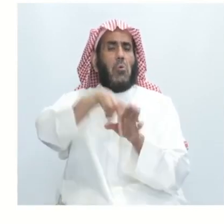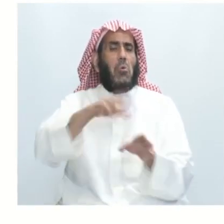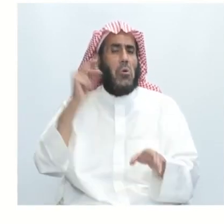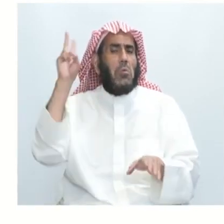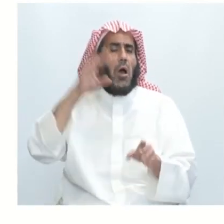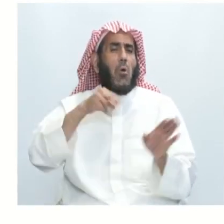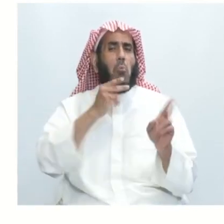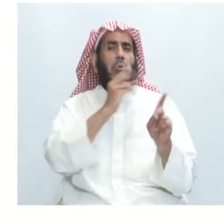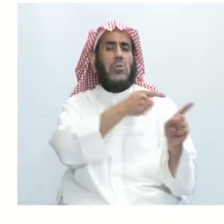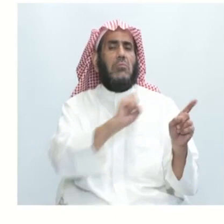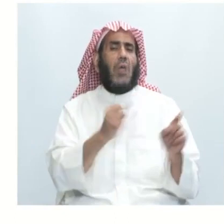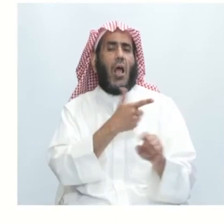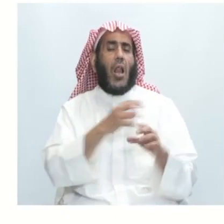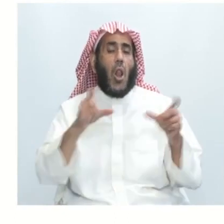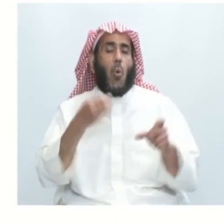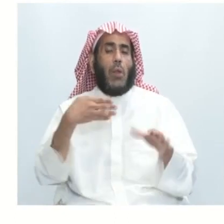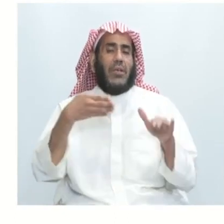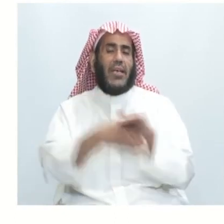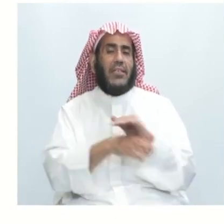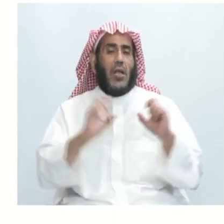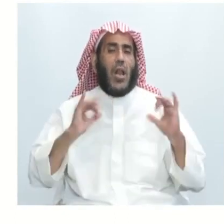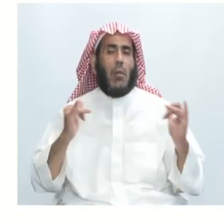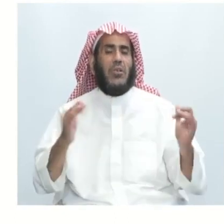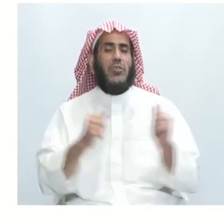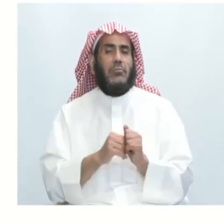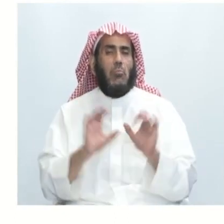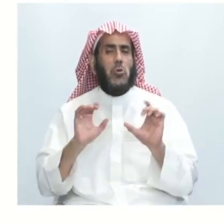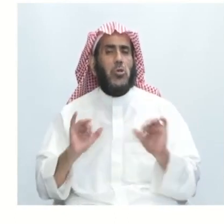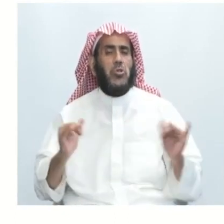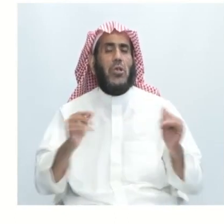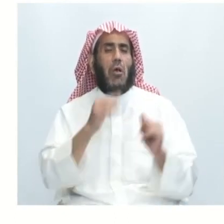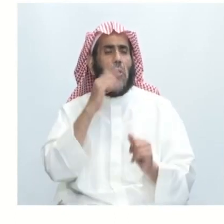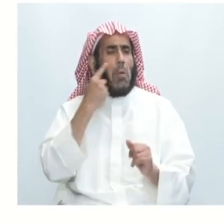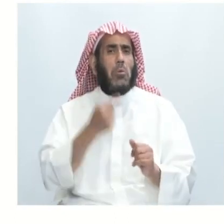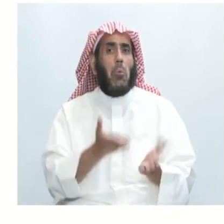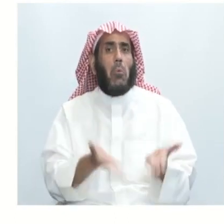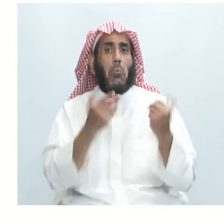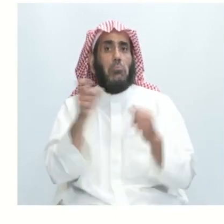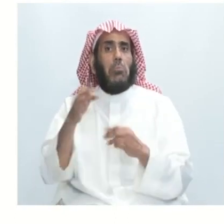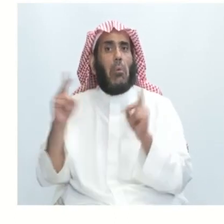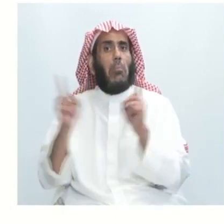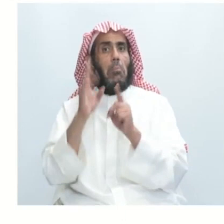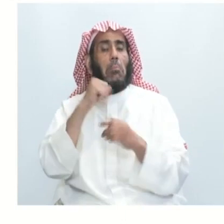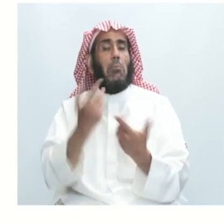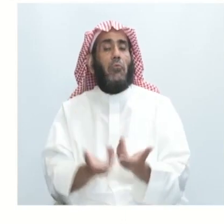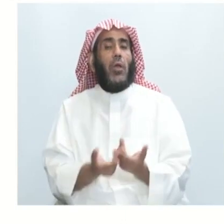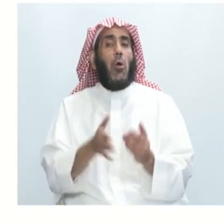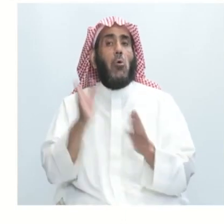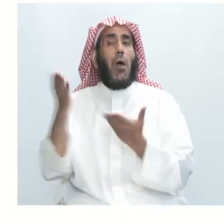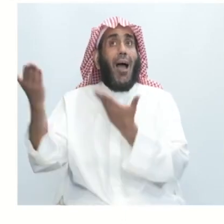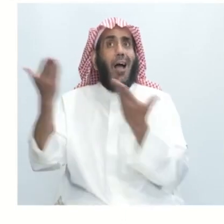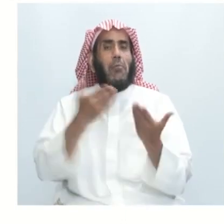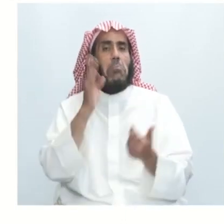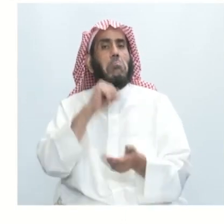وانطلق الى الوليمه دخل جحا المجلس دخل جحا المجلس فلم يجد من ينهضوا لقائه او يرحب